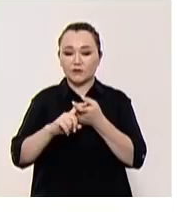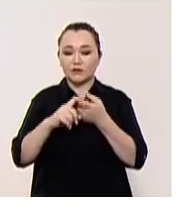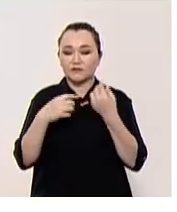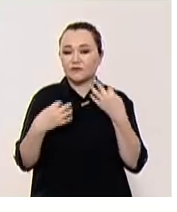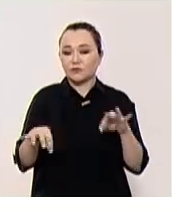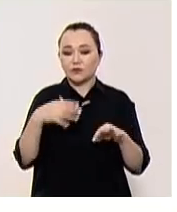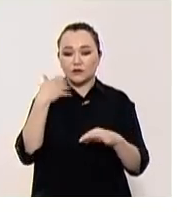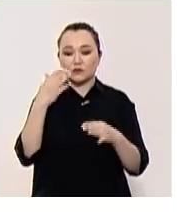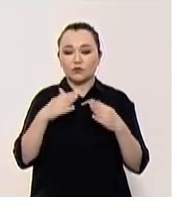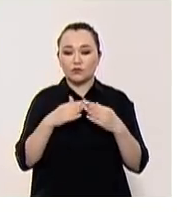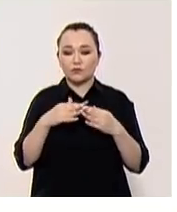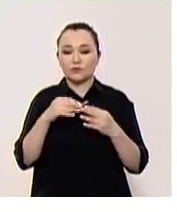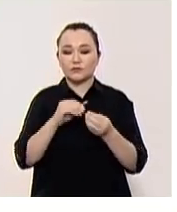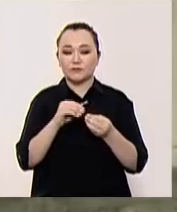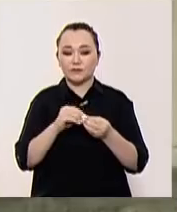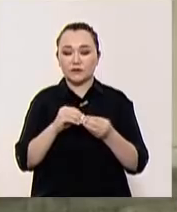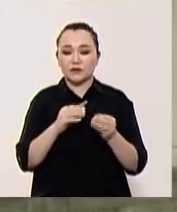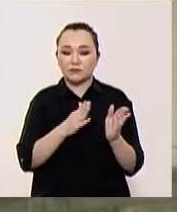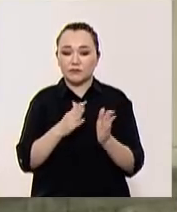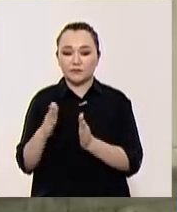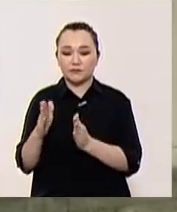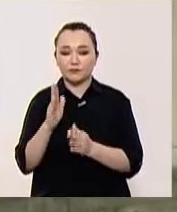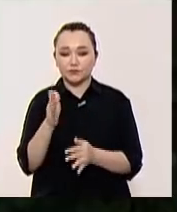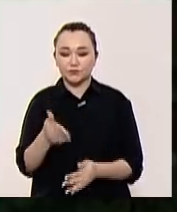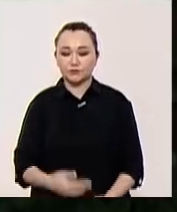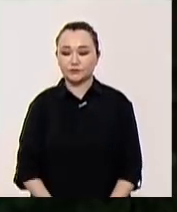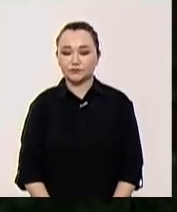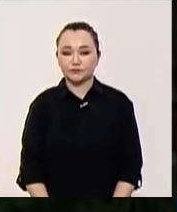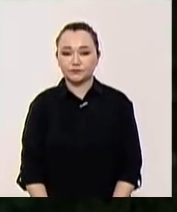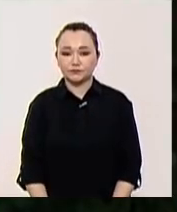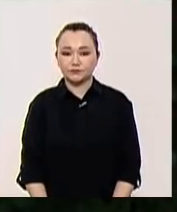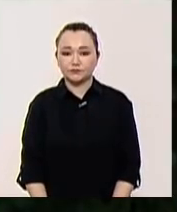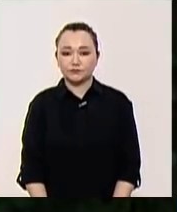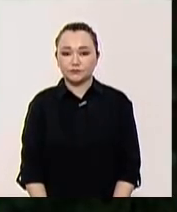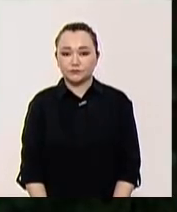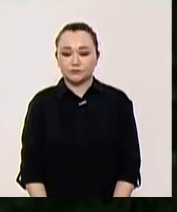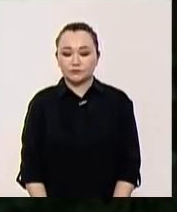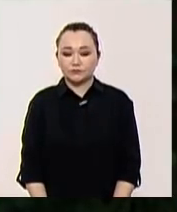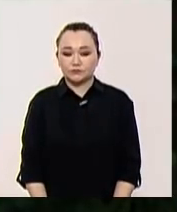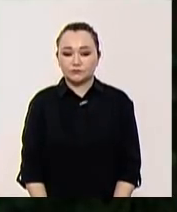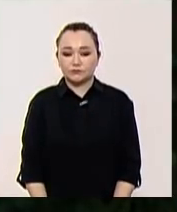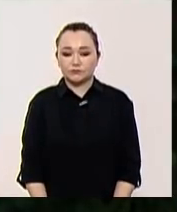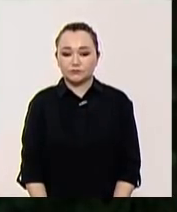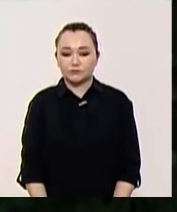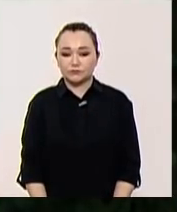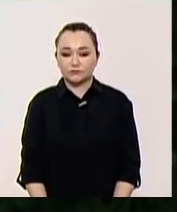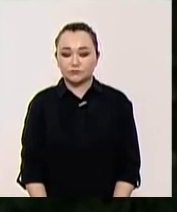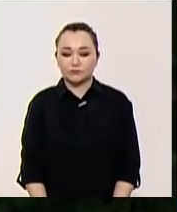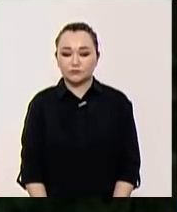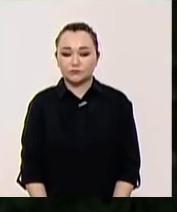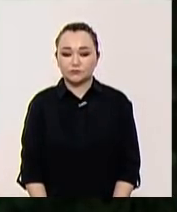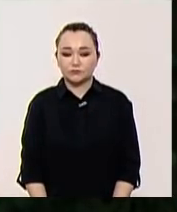ғана үйдің бағасы тұрақталатынын айтады. Өмір Серікбекұлы, Думан Сүлейменов, Информ Бюро,